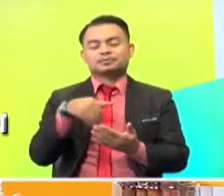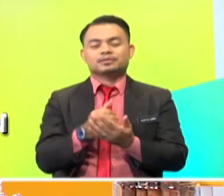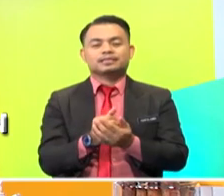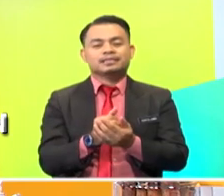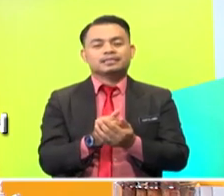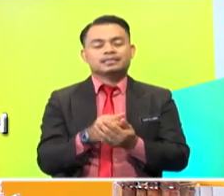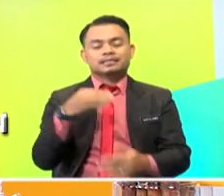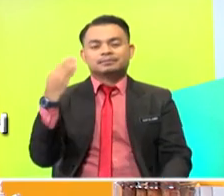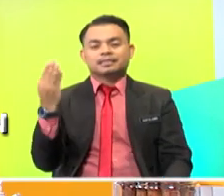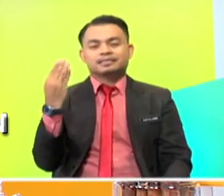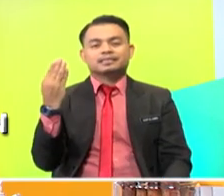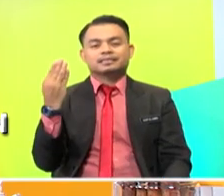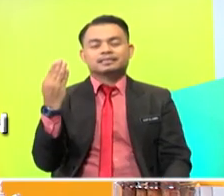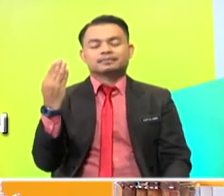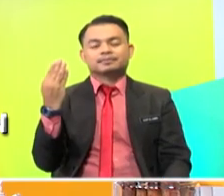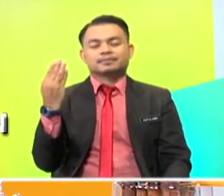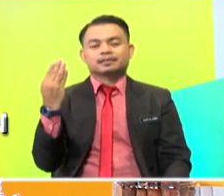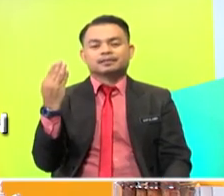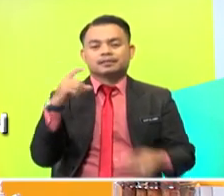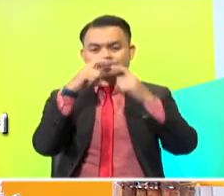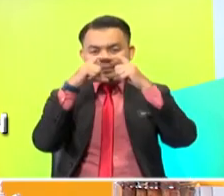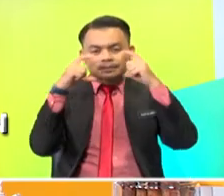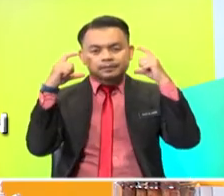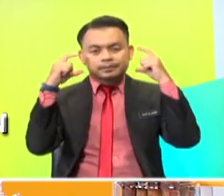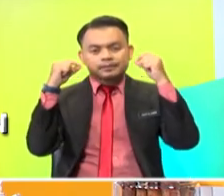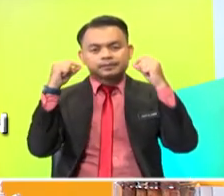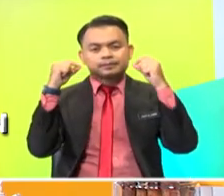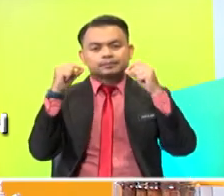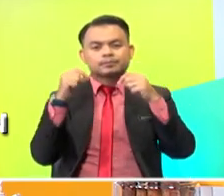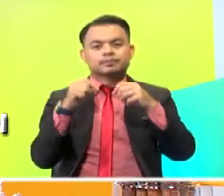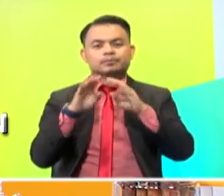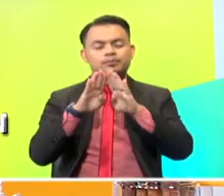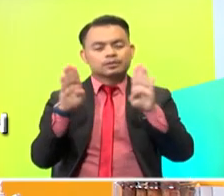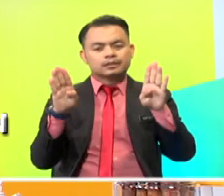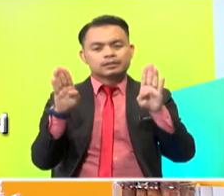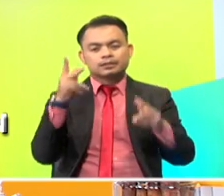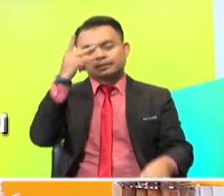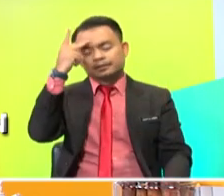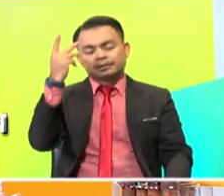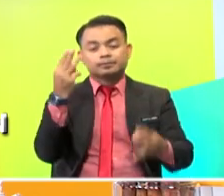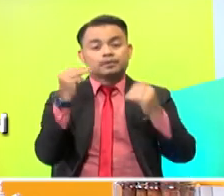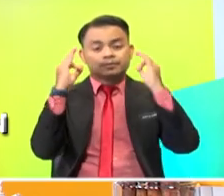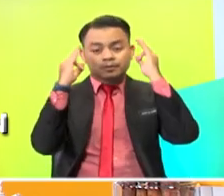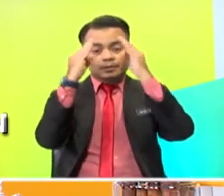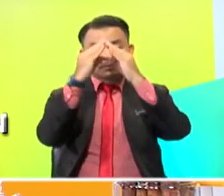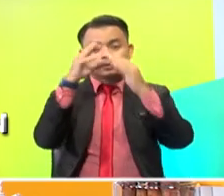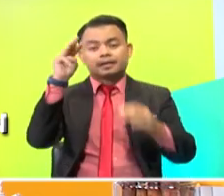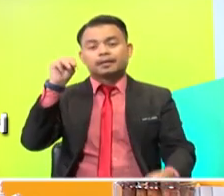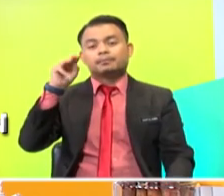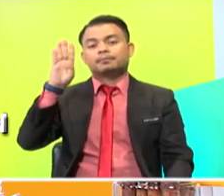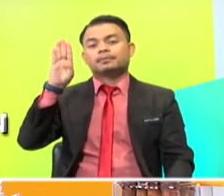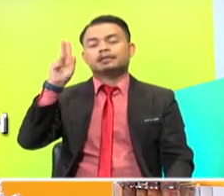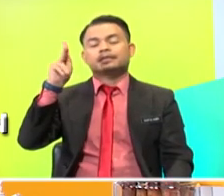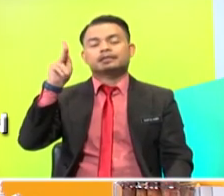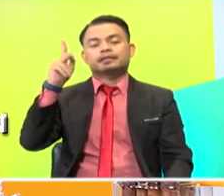tetapi ke hari ini dan juga Cikgu tidak memakai penutup muka karena kita nah fokus kepada murid berkeperluan khas untuk